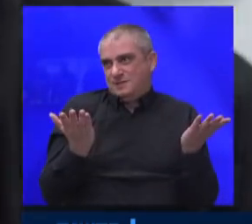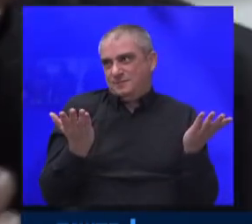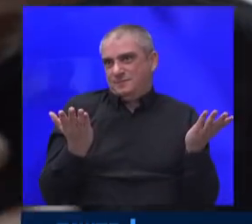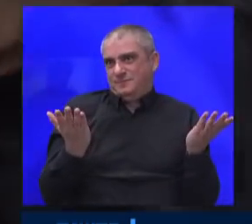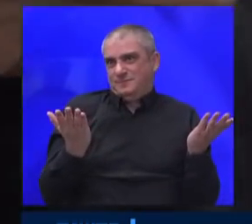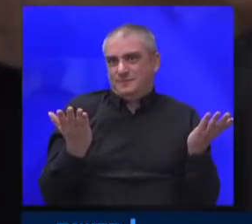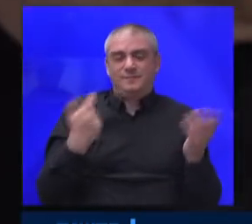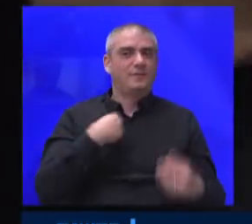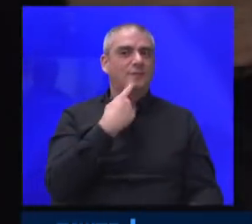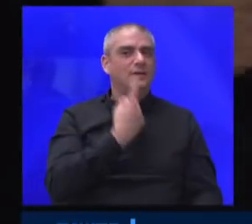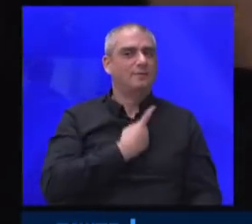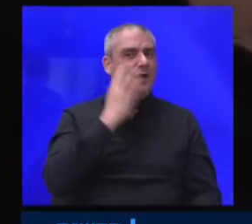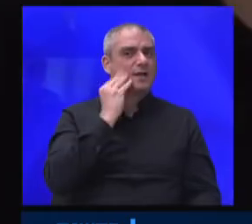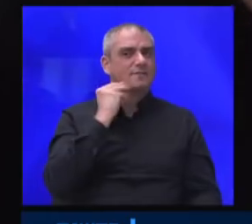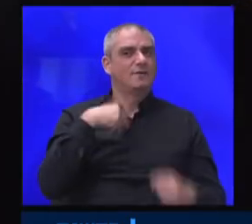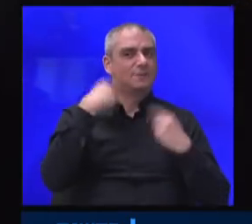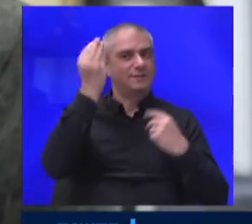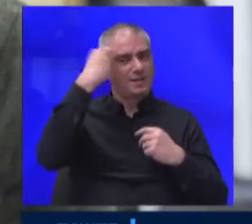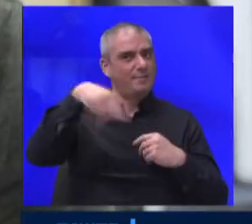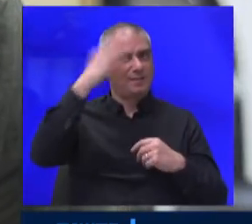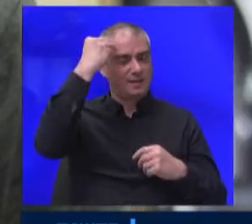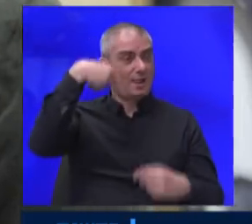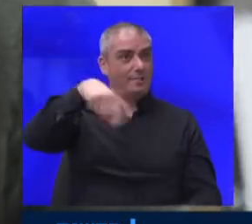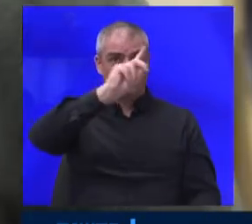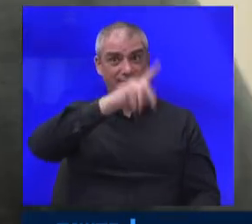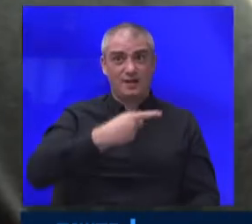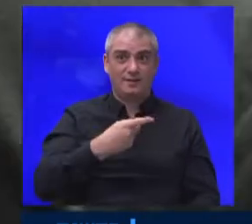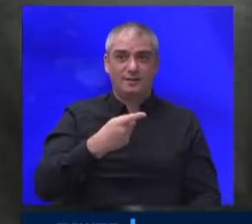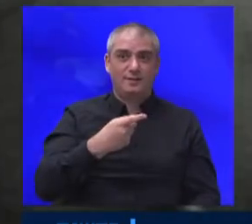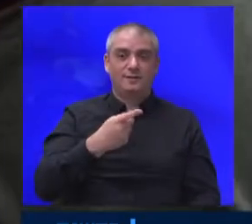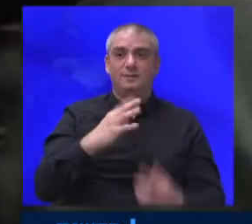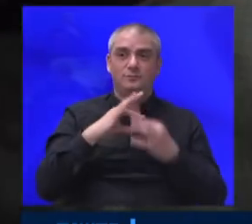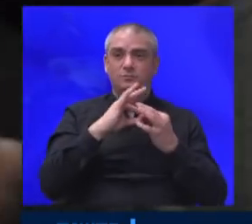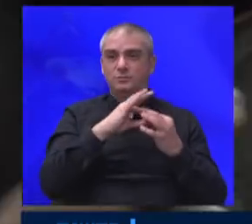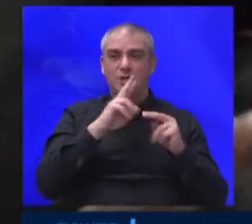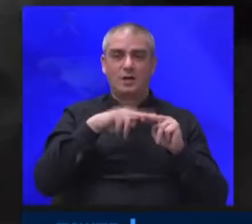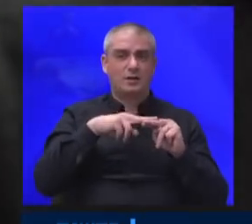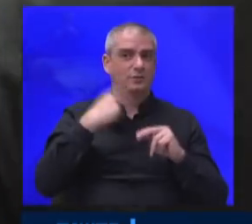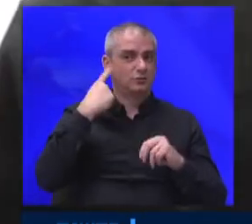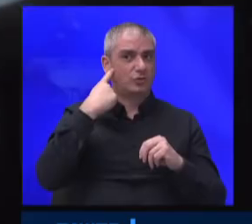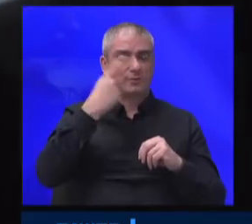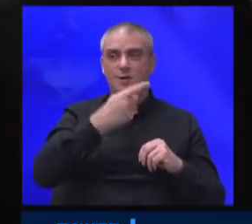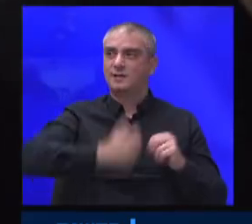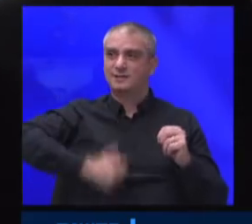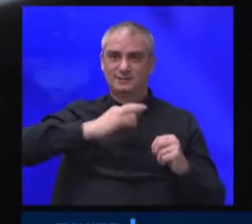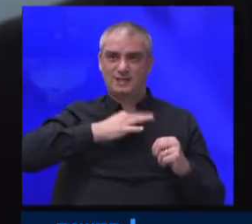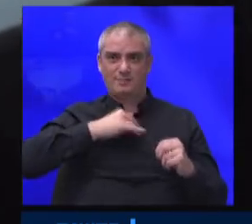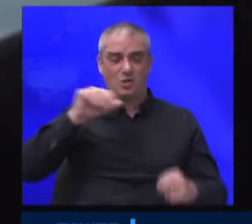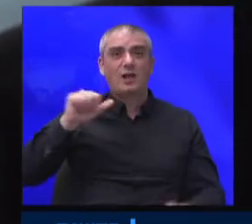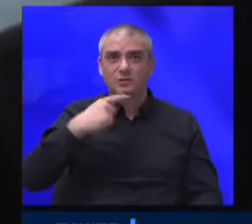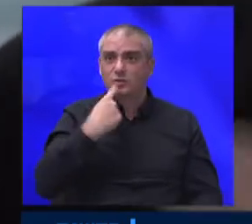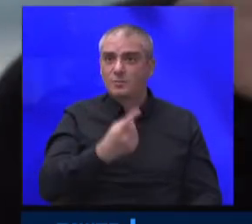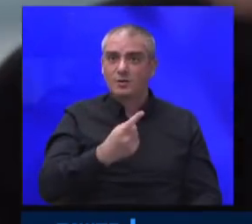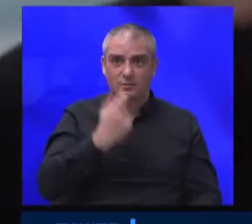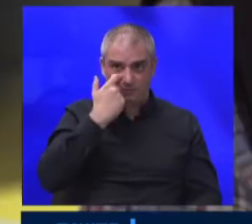לעצמי, איזה כיף שמחזירים את התלמידים לבית ספר. ואז בוא, משפט אחרי זה, אני שומע את אדלשטיין. ושרה,